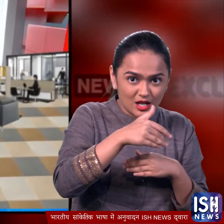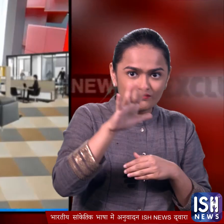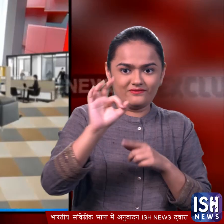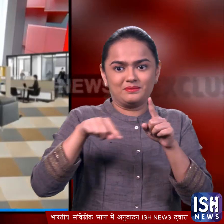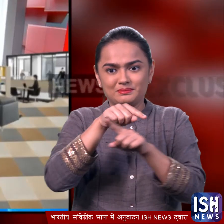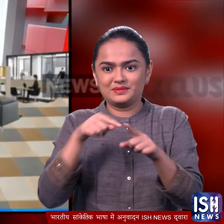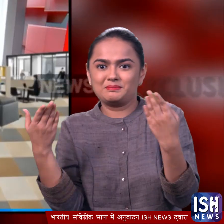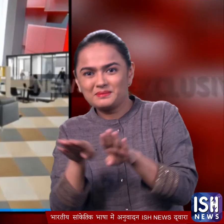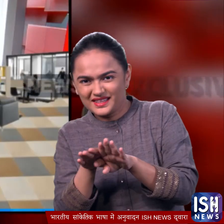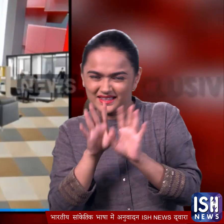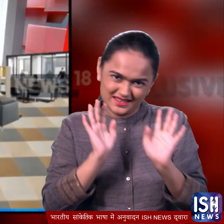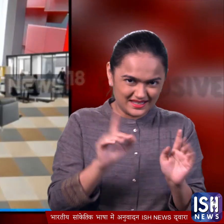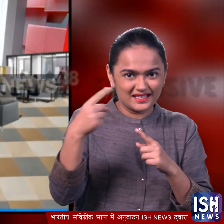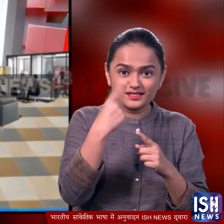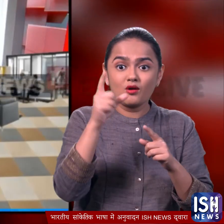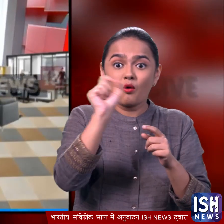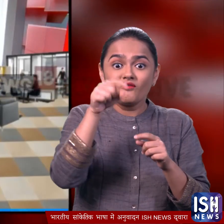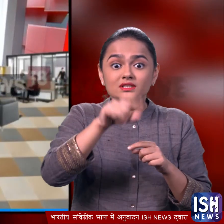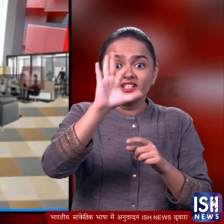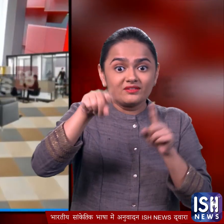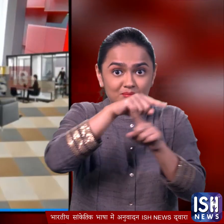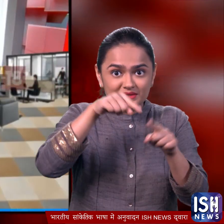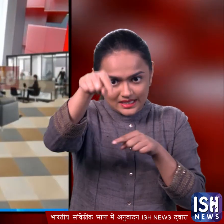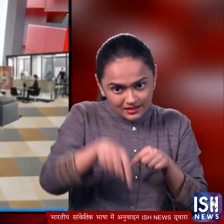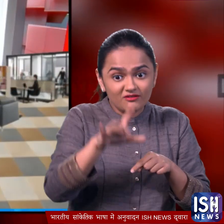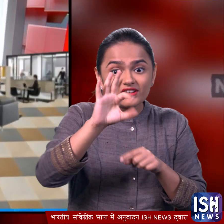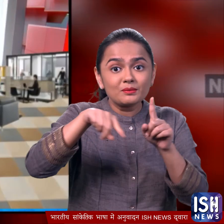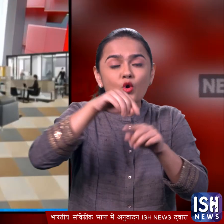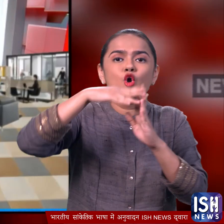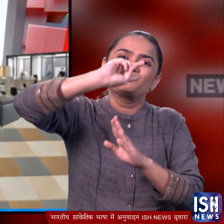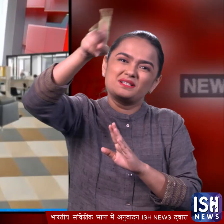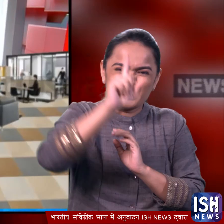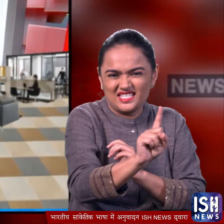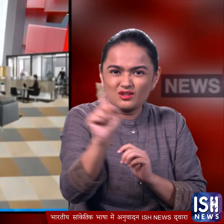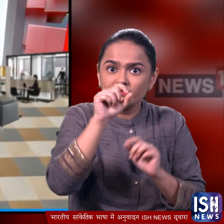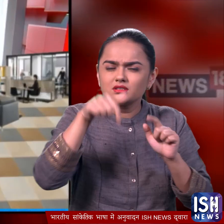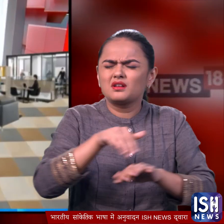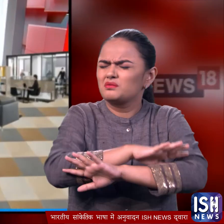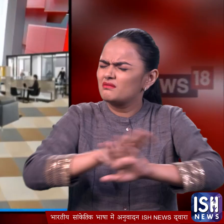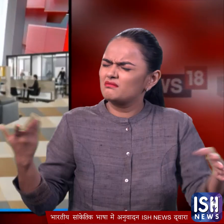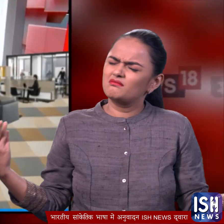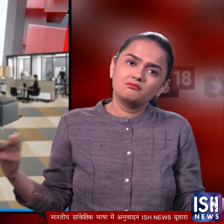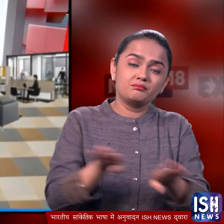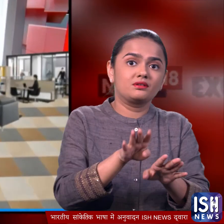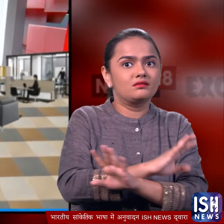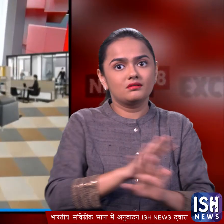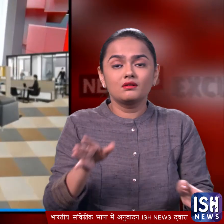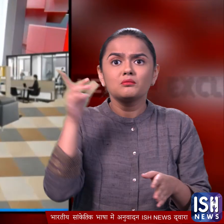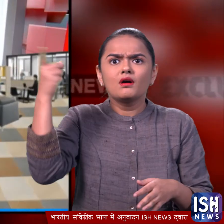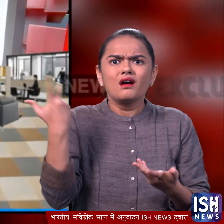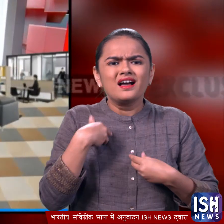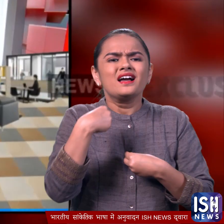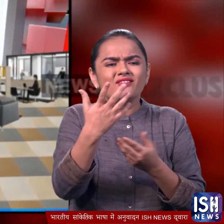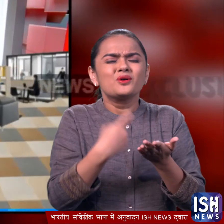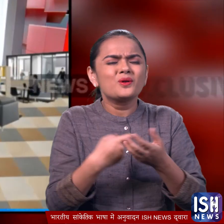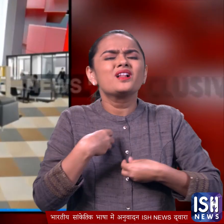की क्षमता के साथ खुले थे, यानी आधे कर्मचारियों को दफ्तर आकर काम करने की इजाजत थी। हालांकि जरूरी सेवाओं से जुड़े लोगों या जिनको छूट दी